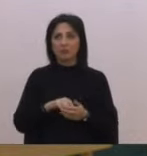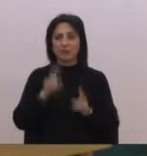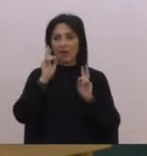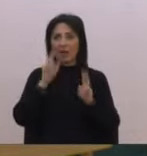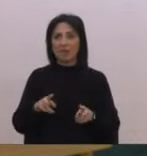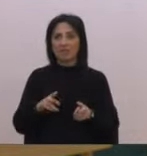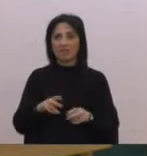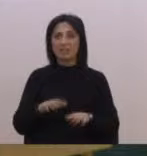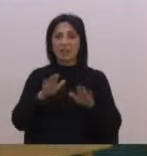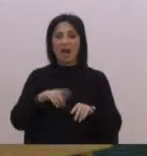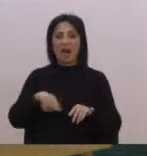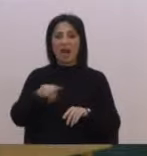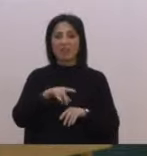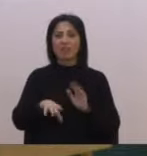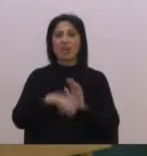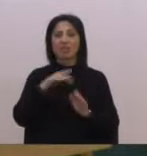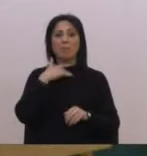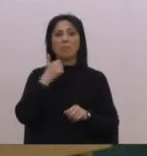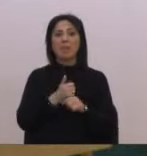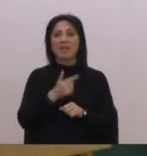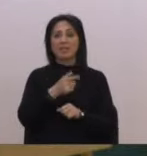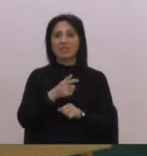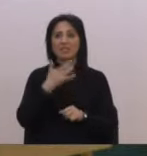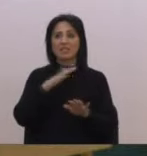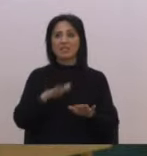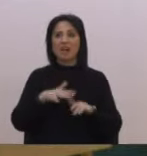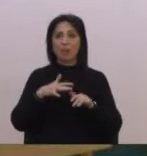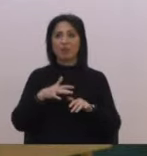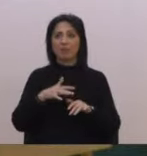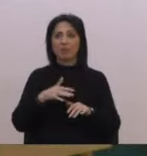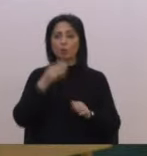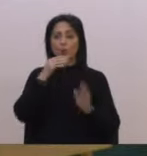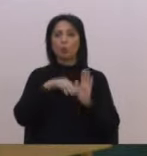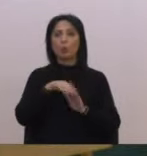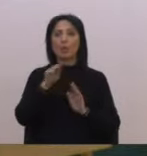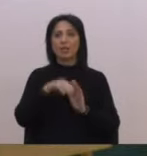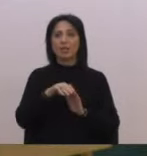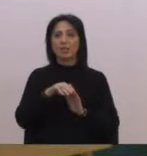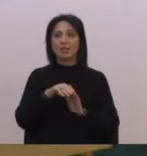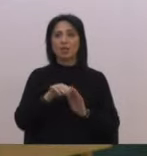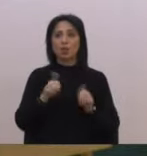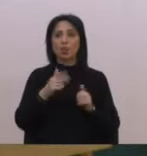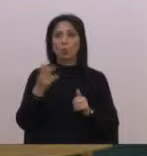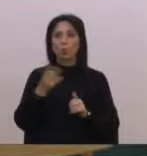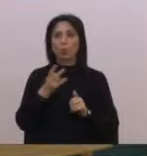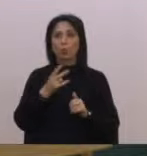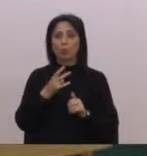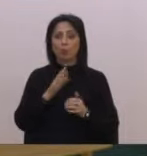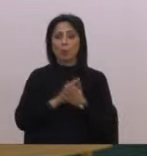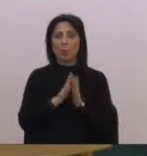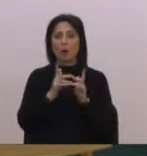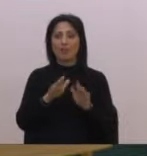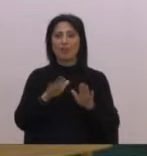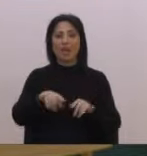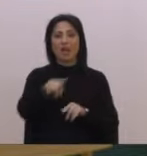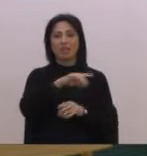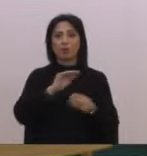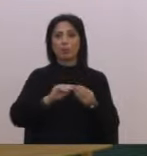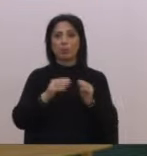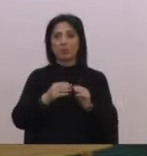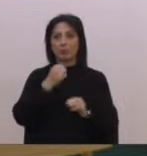Aritsit adgilobri varchel merze da sakrebuloze ukets rogor unda moagvarot adgilobrevi